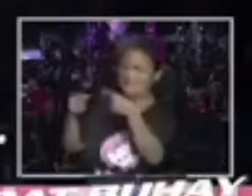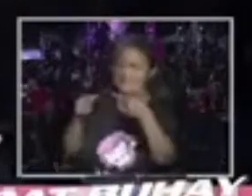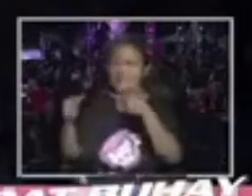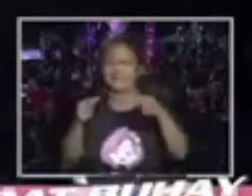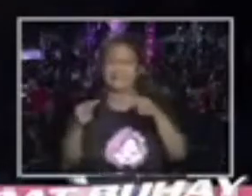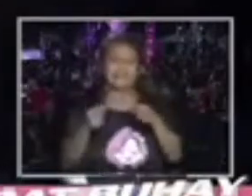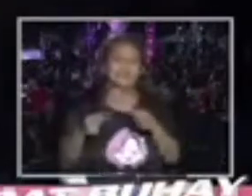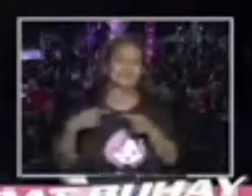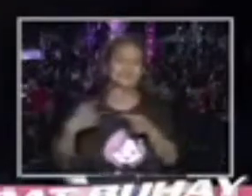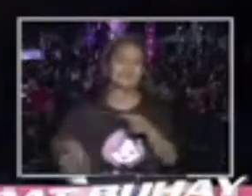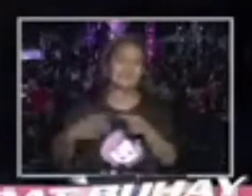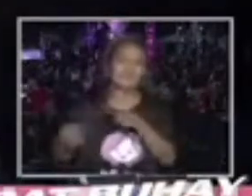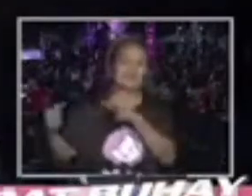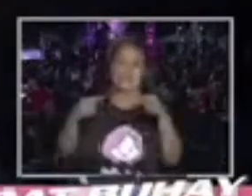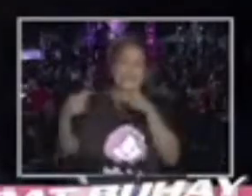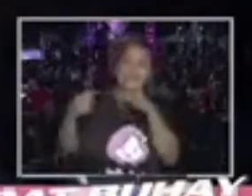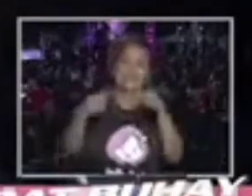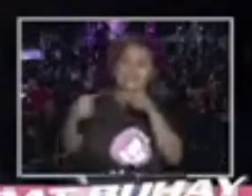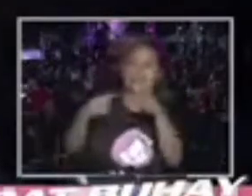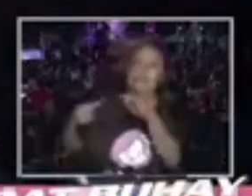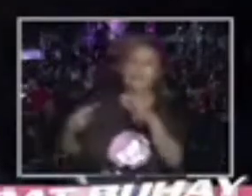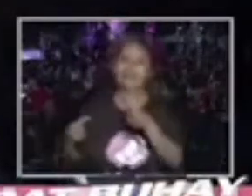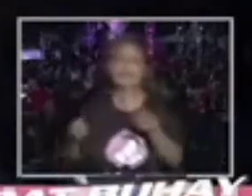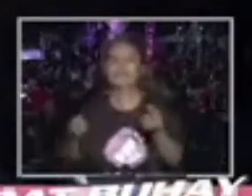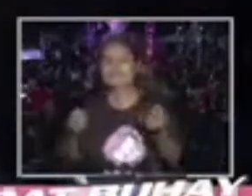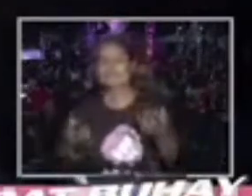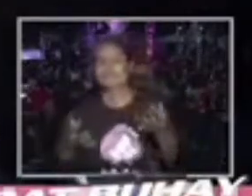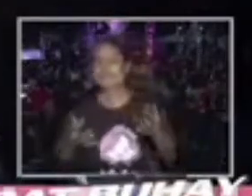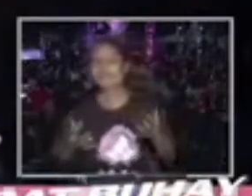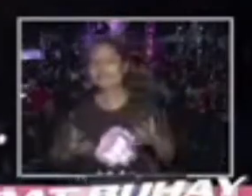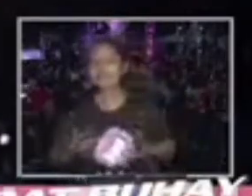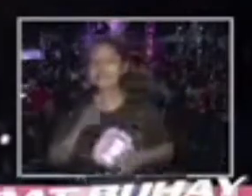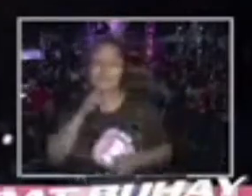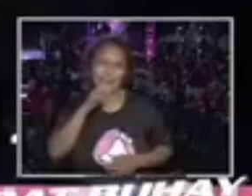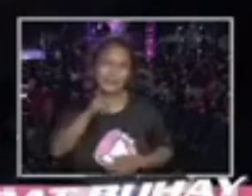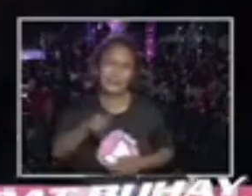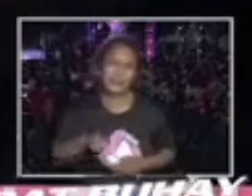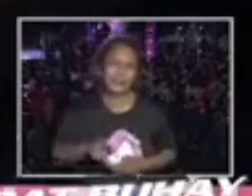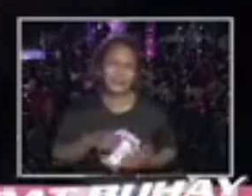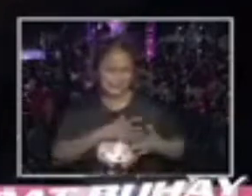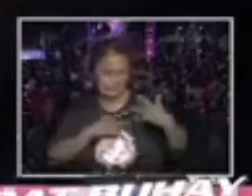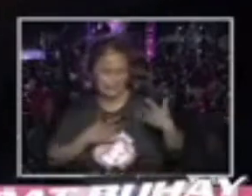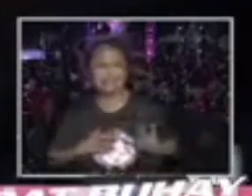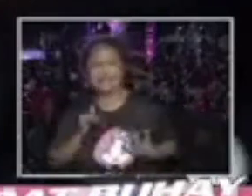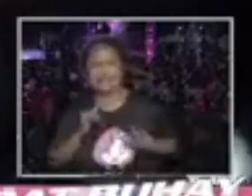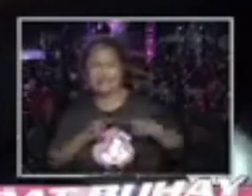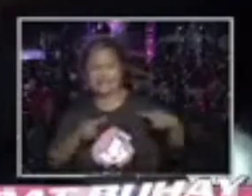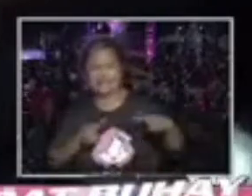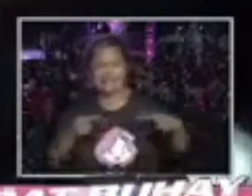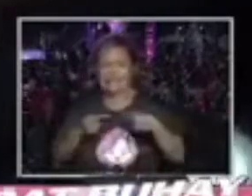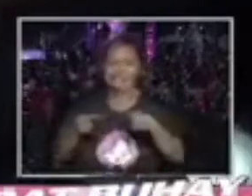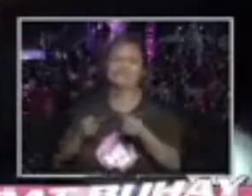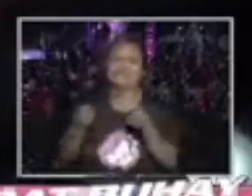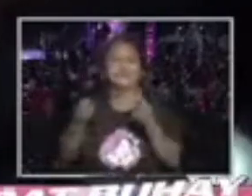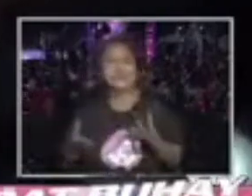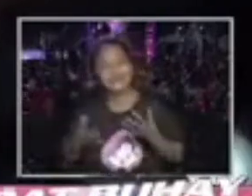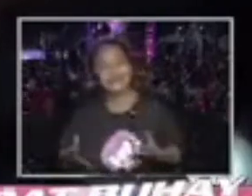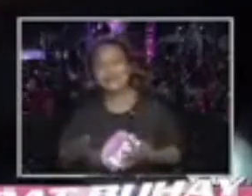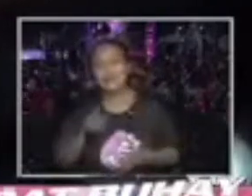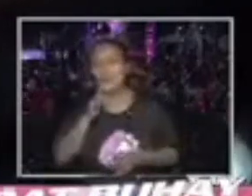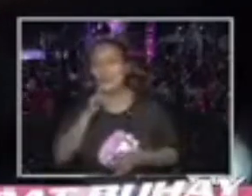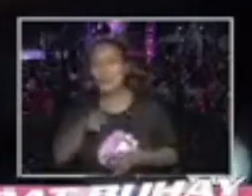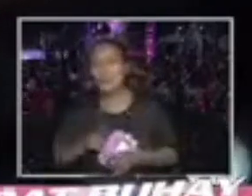labanan. Kung puso ang kumakausap sa kapwa-puso, laging